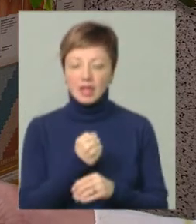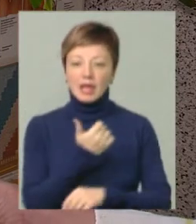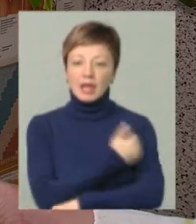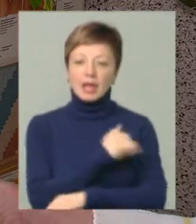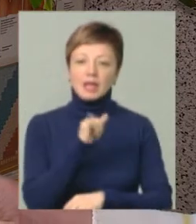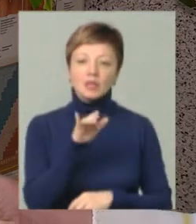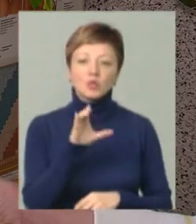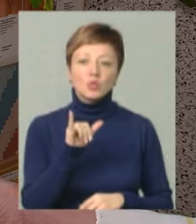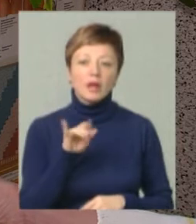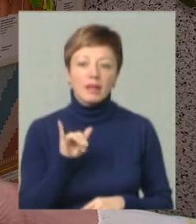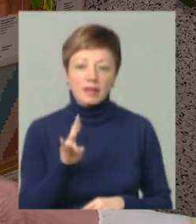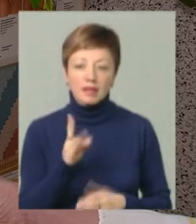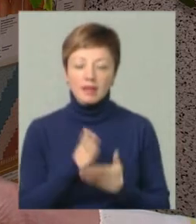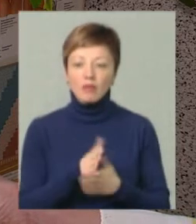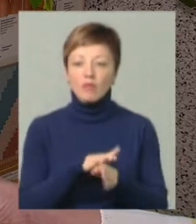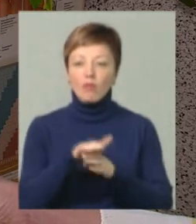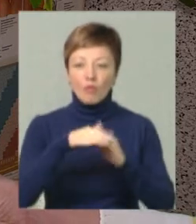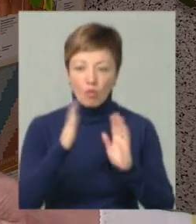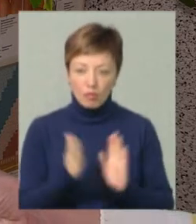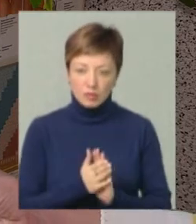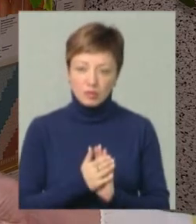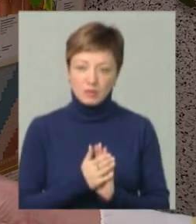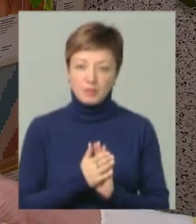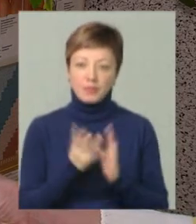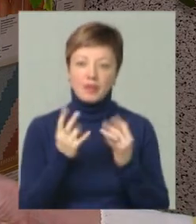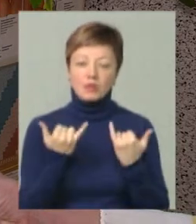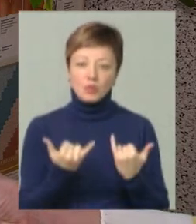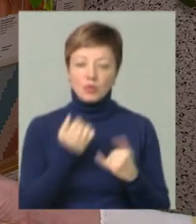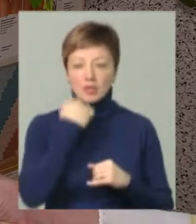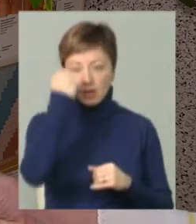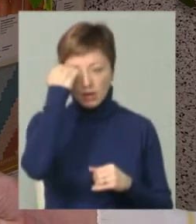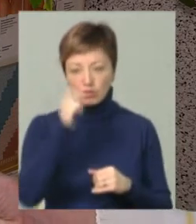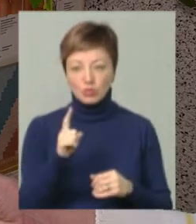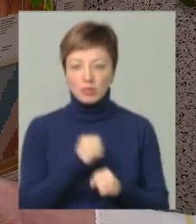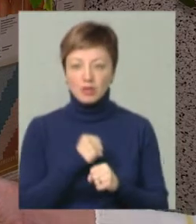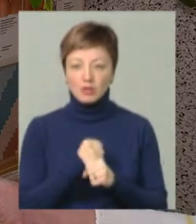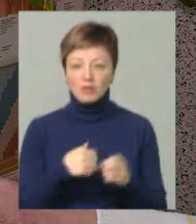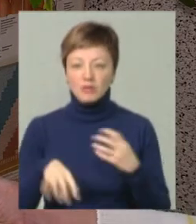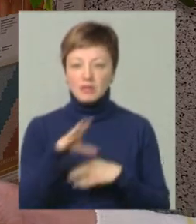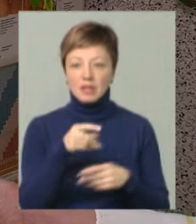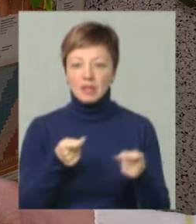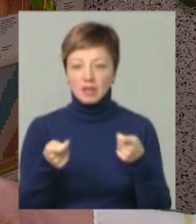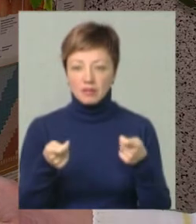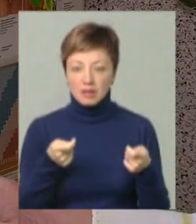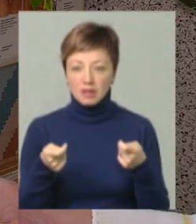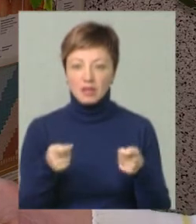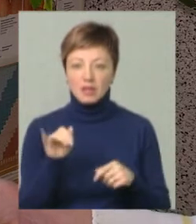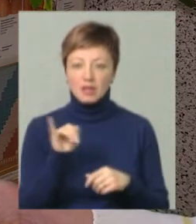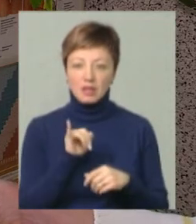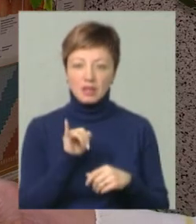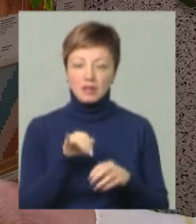є. Інсуліни є в повному обсязі. На сьогодні, дякуючи, що працюють всі і керівники,